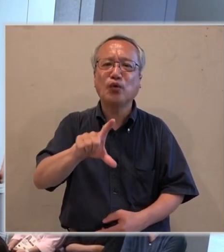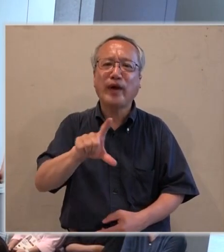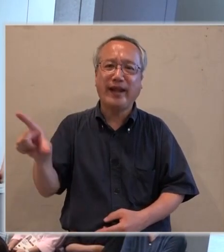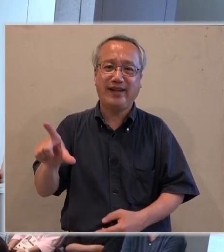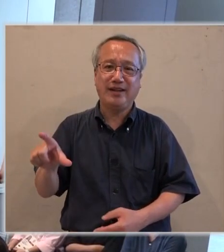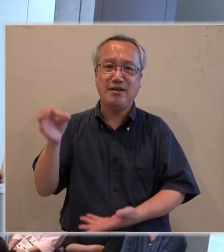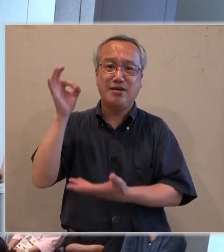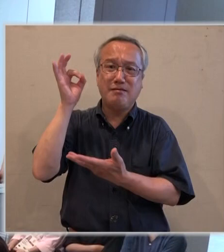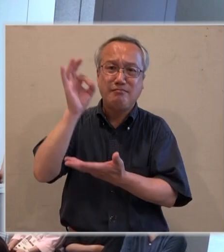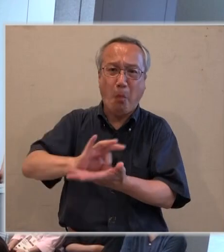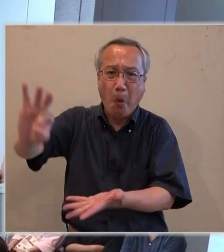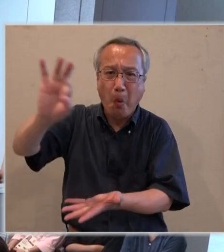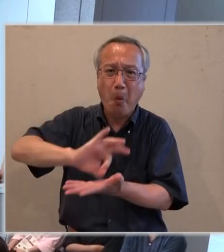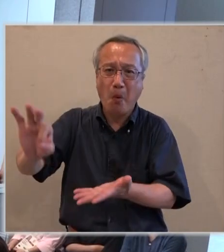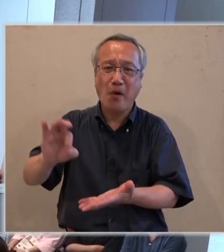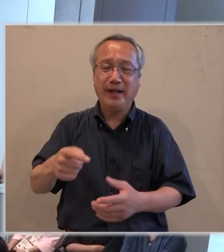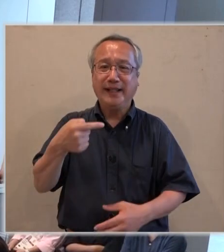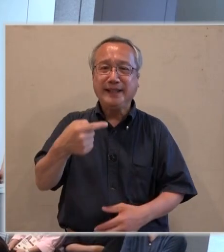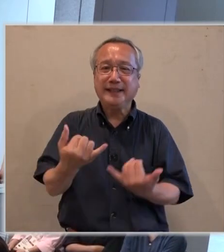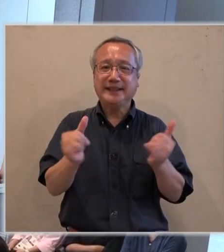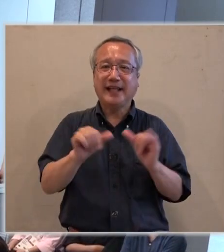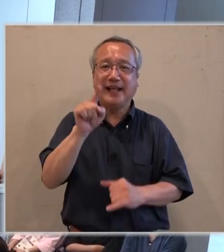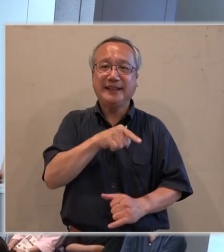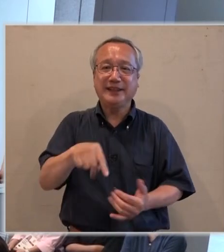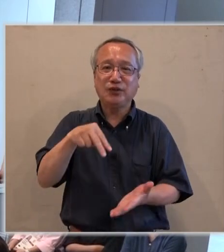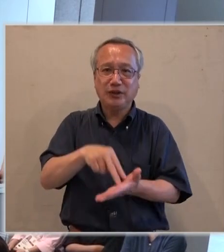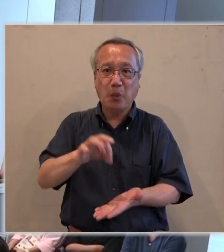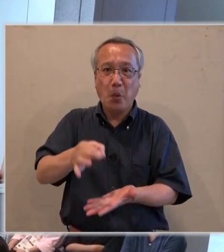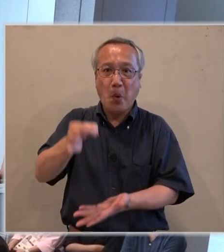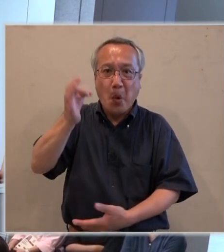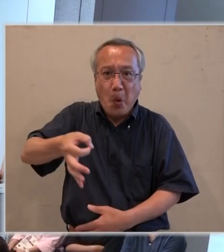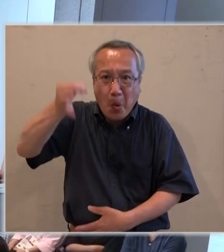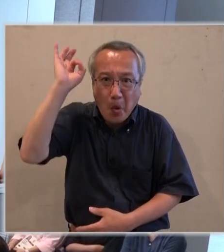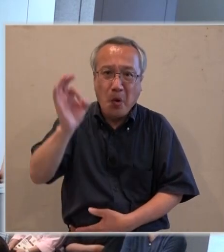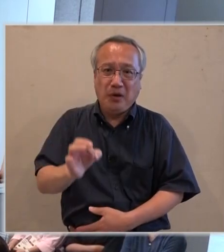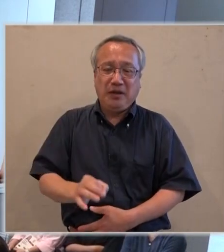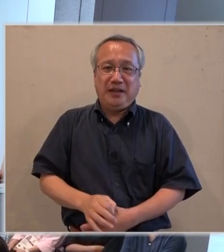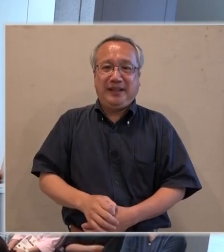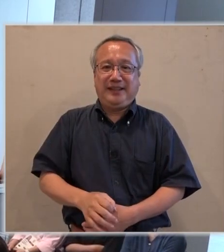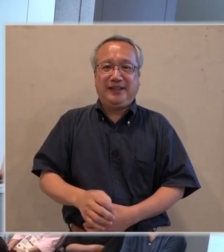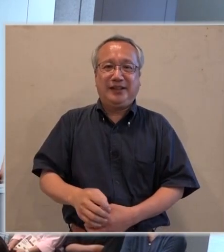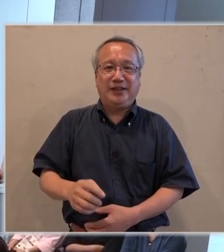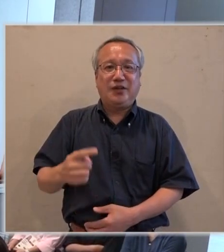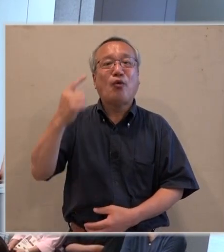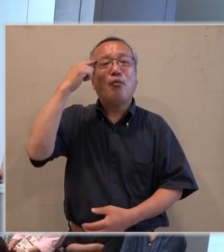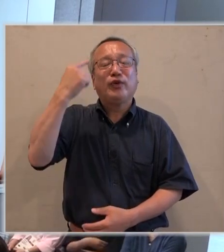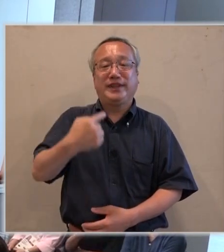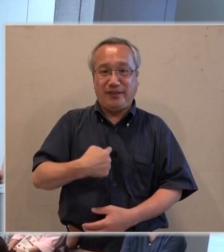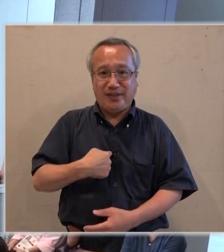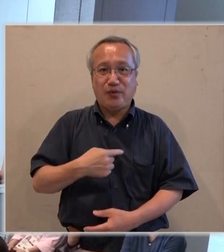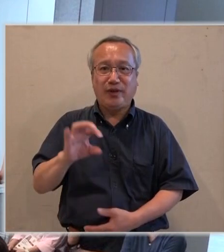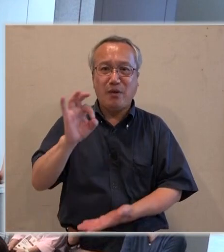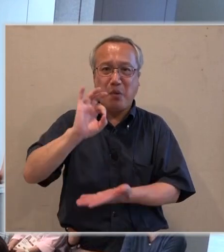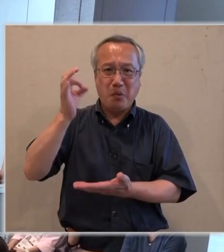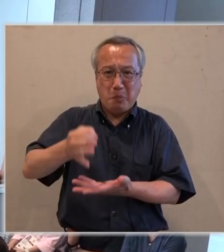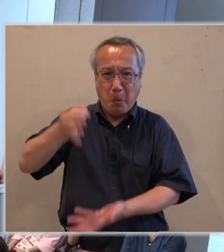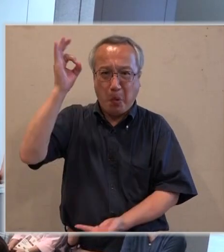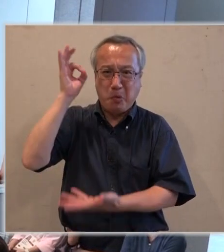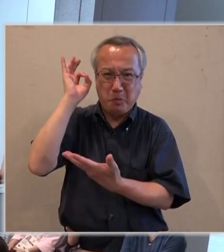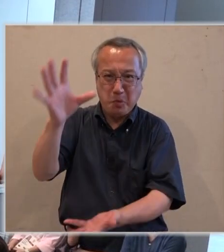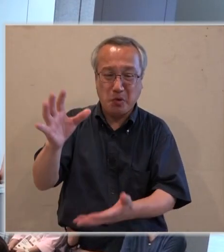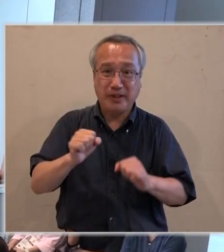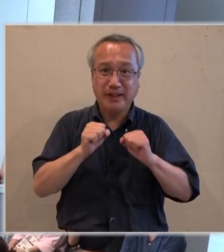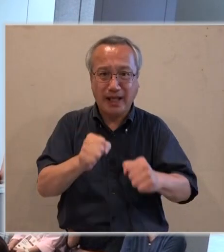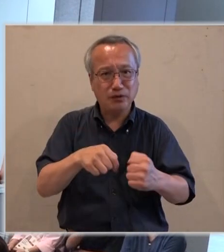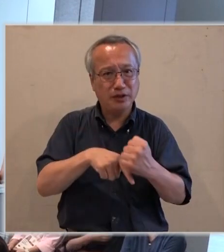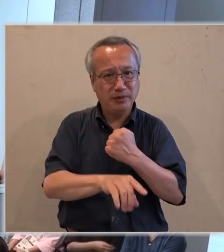では見たことないような金額出てるとやっぱりそう思っちゃうんですよ。でもそれでもやるのがいいあるんだとしたら